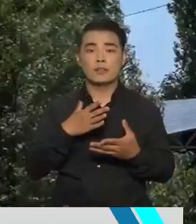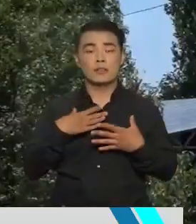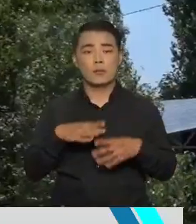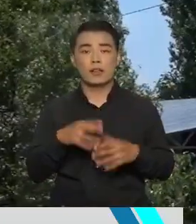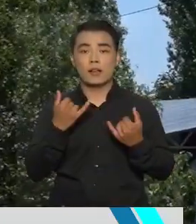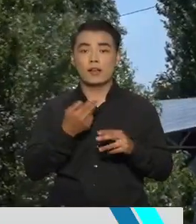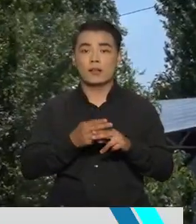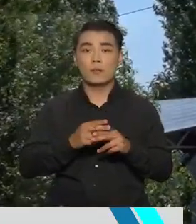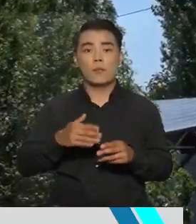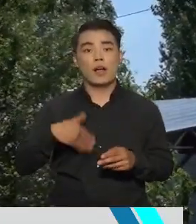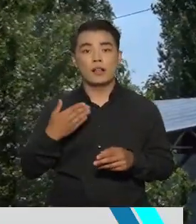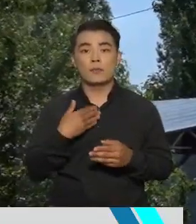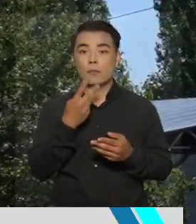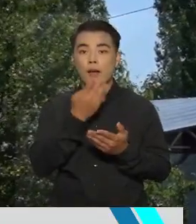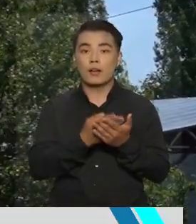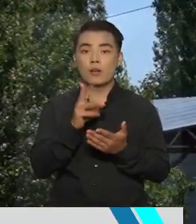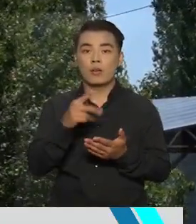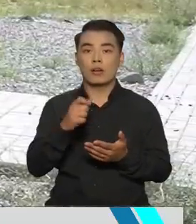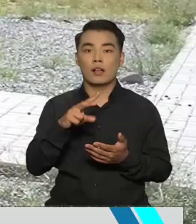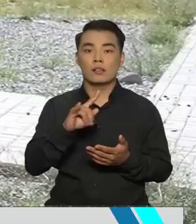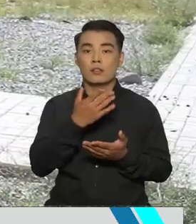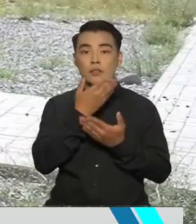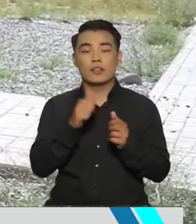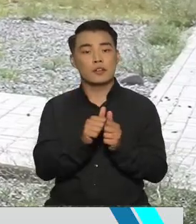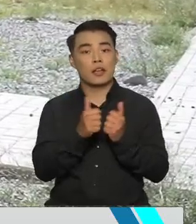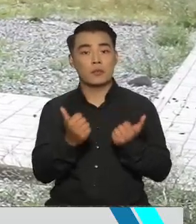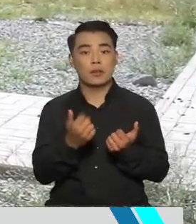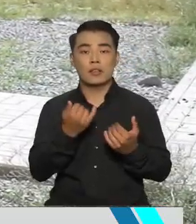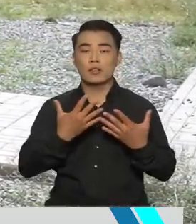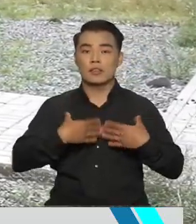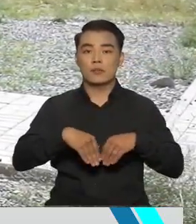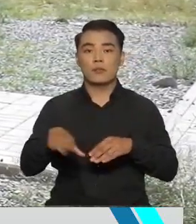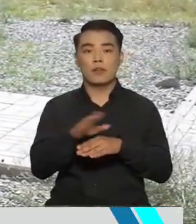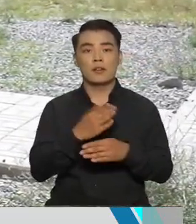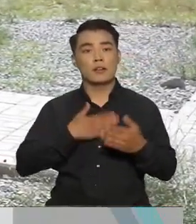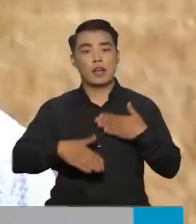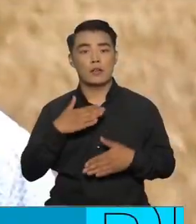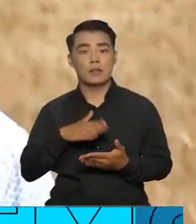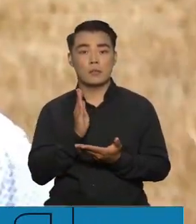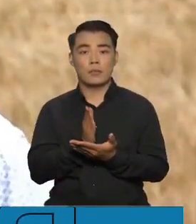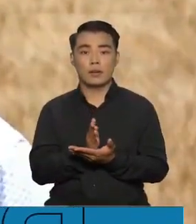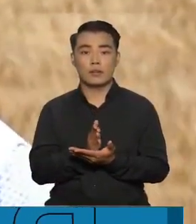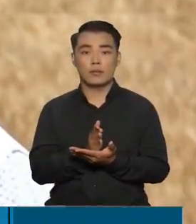одна положительная статистика в Когалы нет развода всеми здесь только создаются